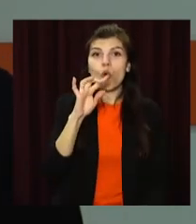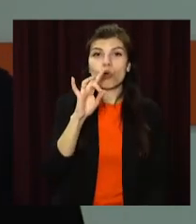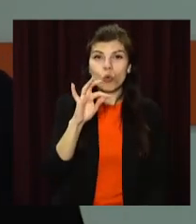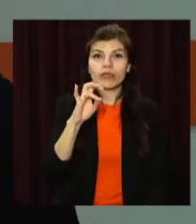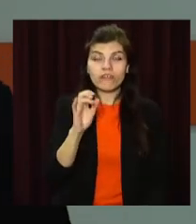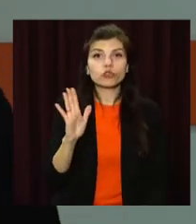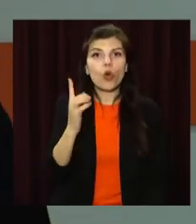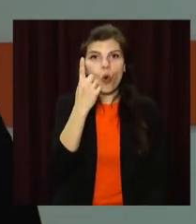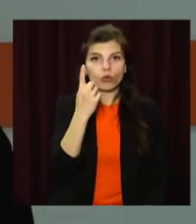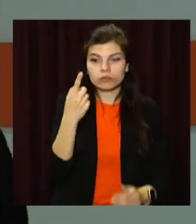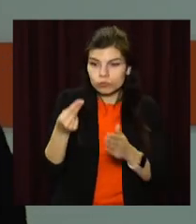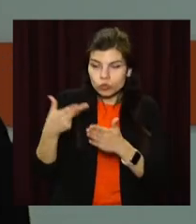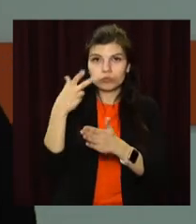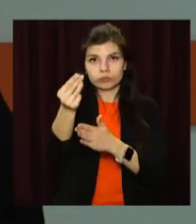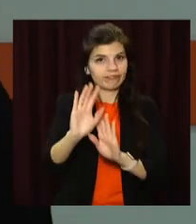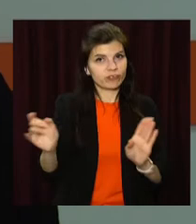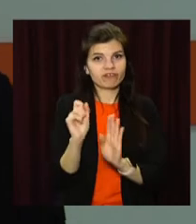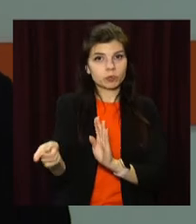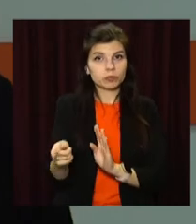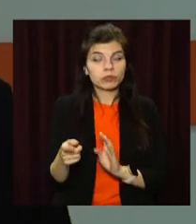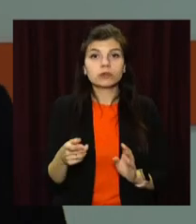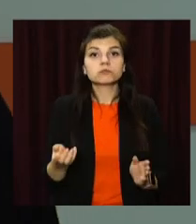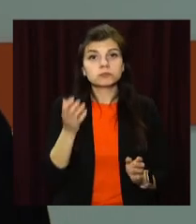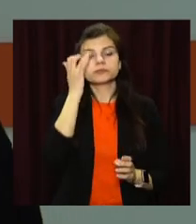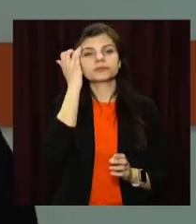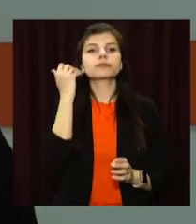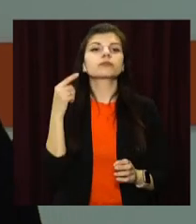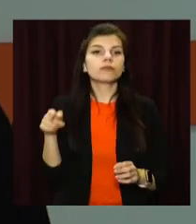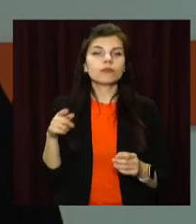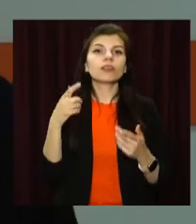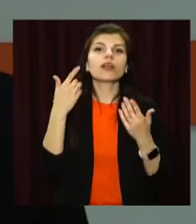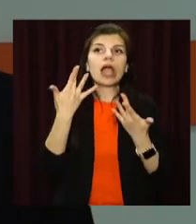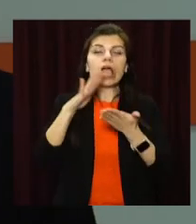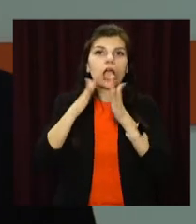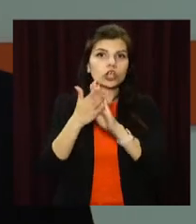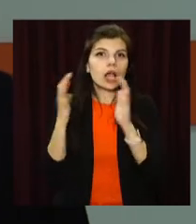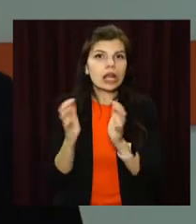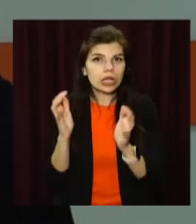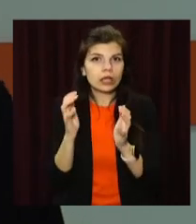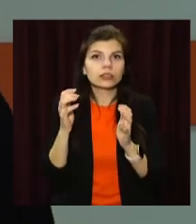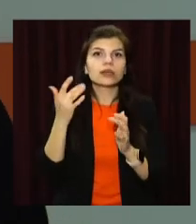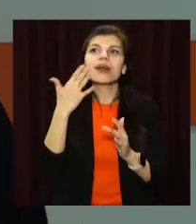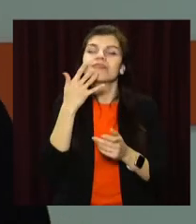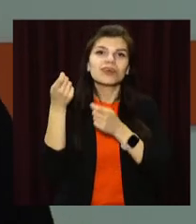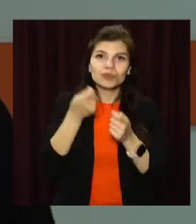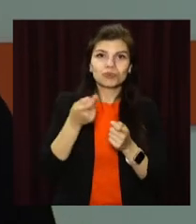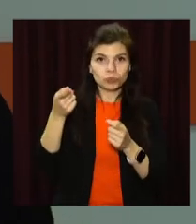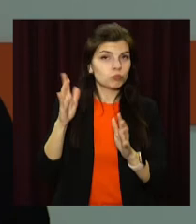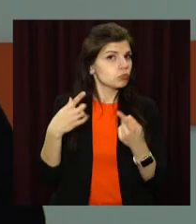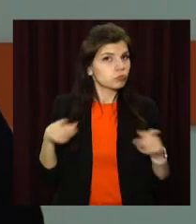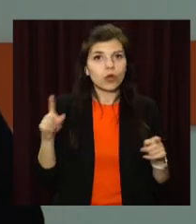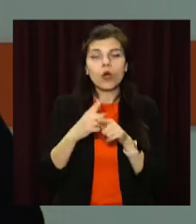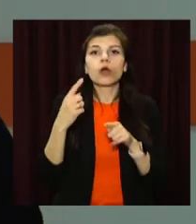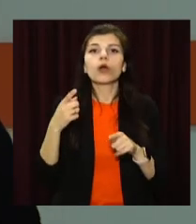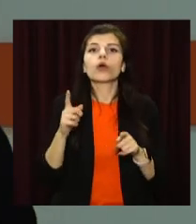флакон на одну дозу. Вакцина Pfizer, которая ожидается в Украине, там чуть-чуть другие условия хранения. Она должна на уровне областного